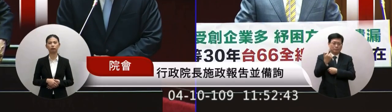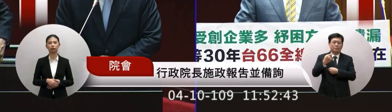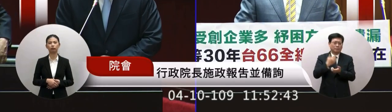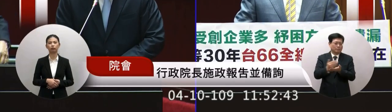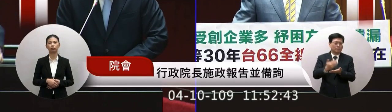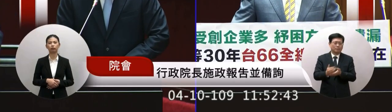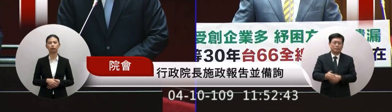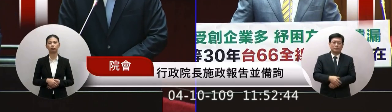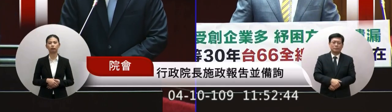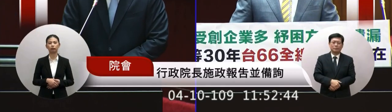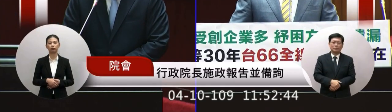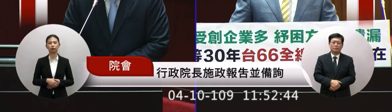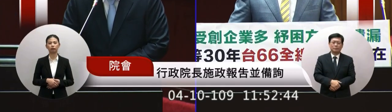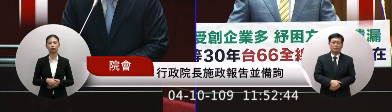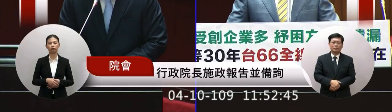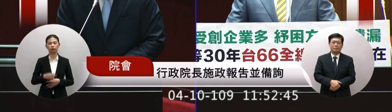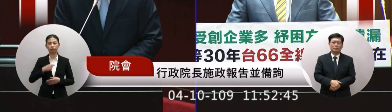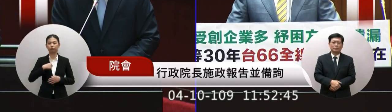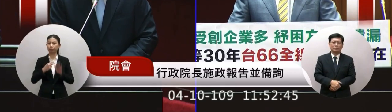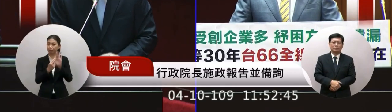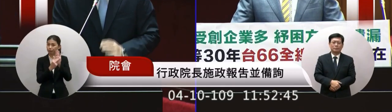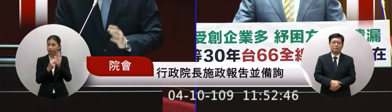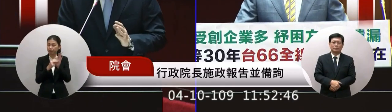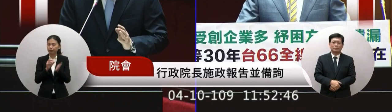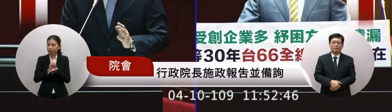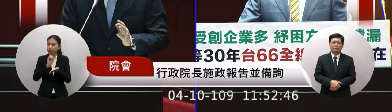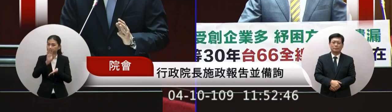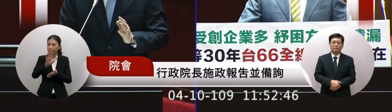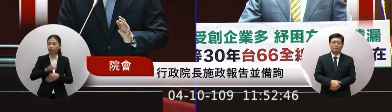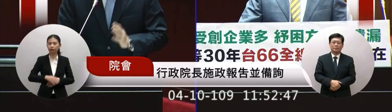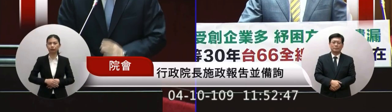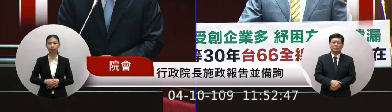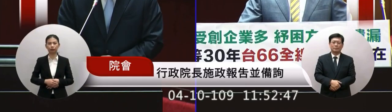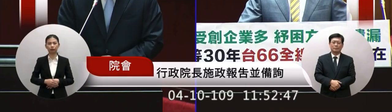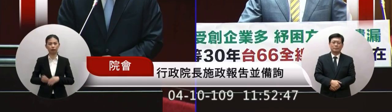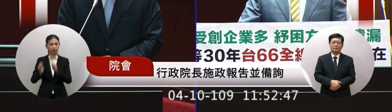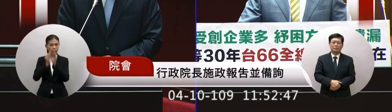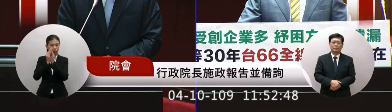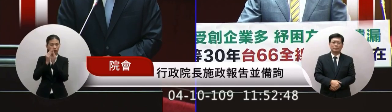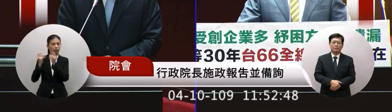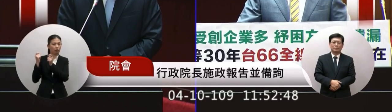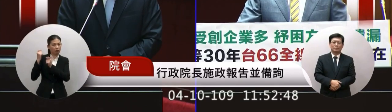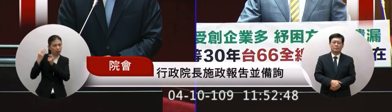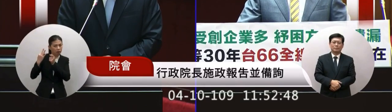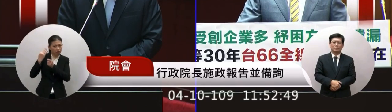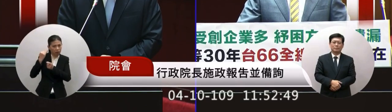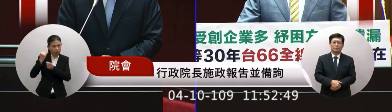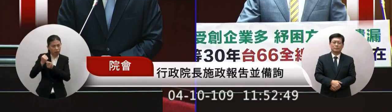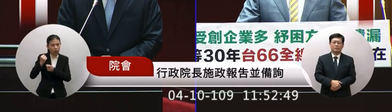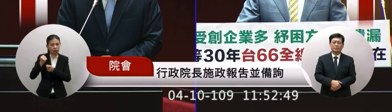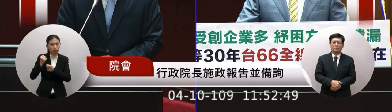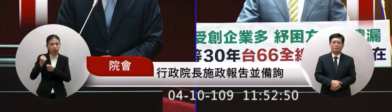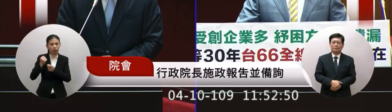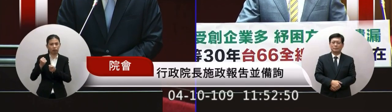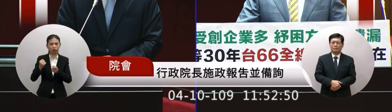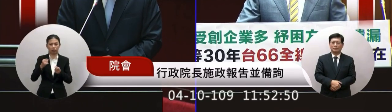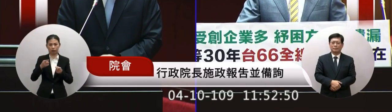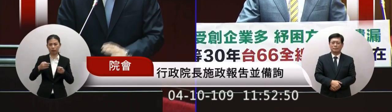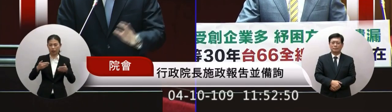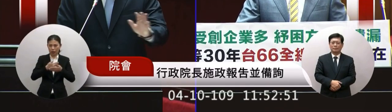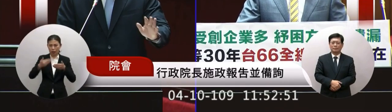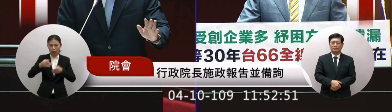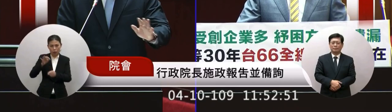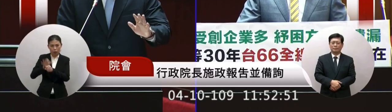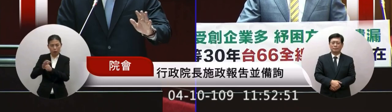事情解决。 我跟委员说明一下哈，桃园在这几年是全国得到交通建设经费最多